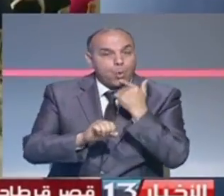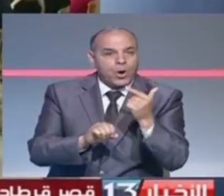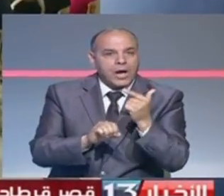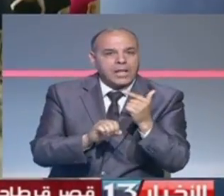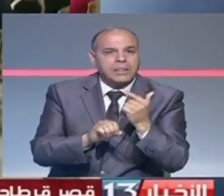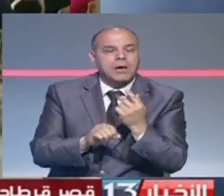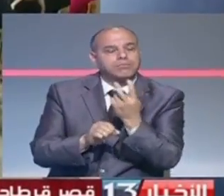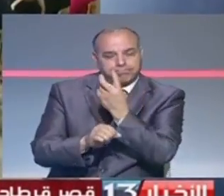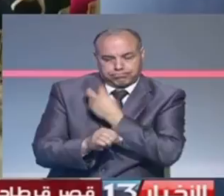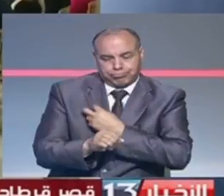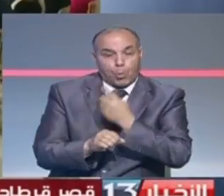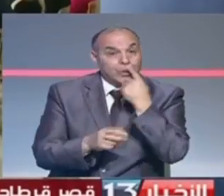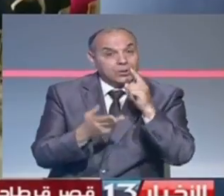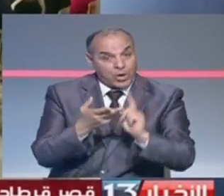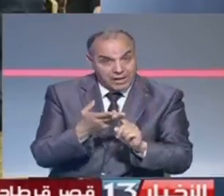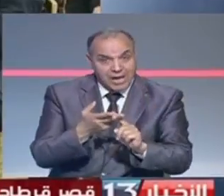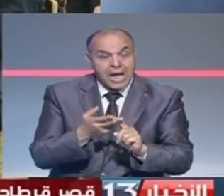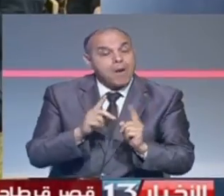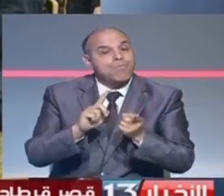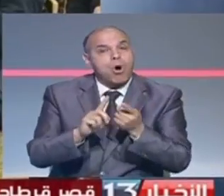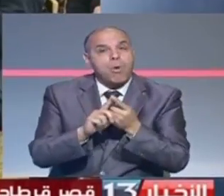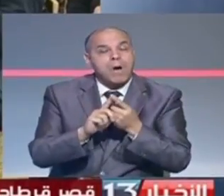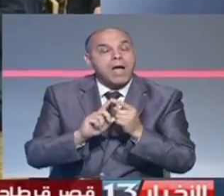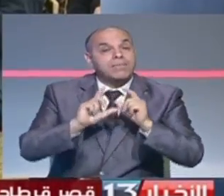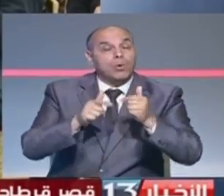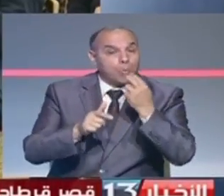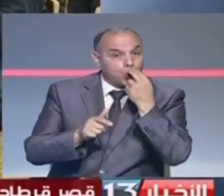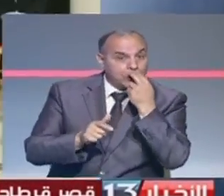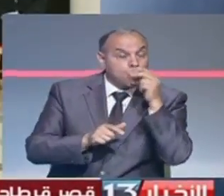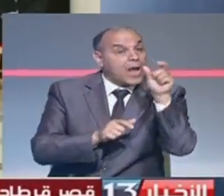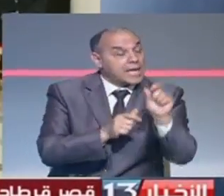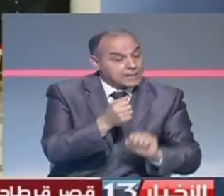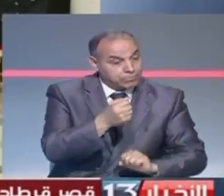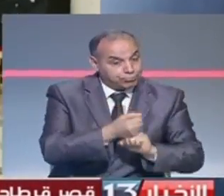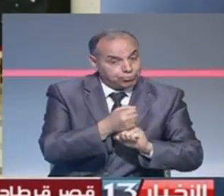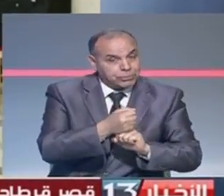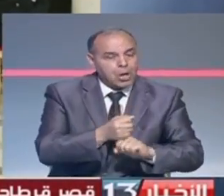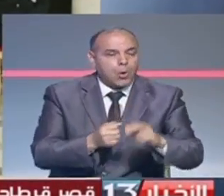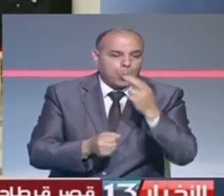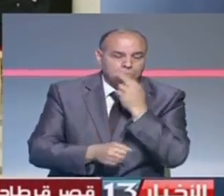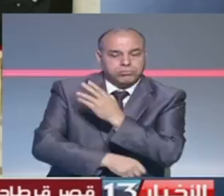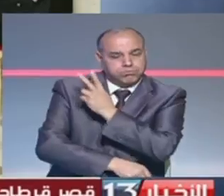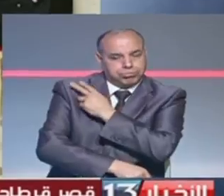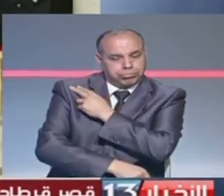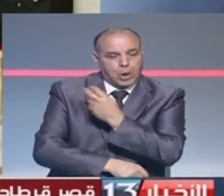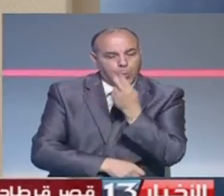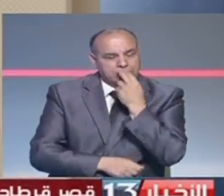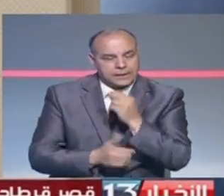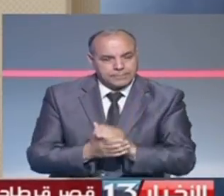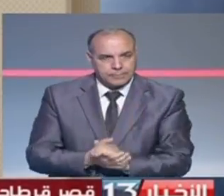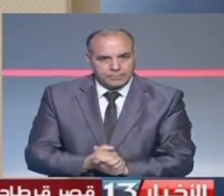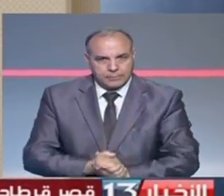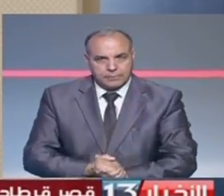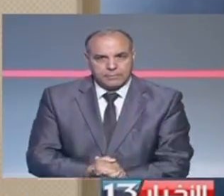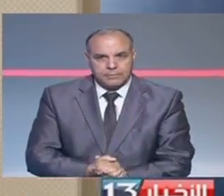وسيمثل من الامنيين على اهميه الدور الامني والانساني لاعوان واطارات الامن الداخليه